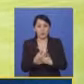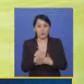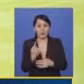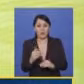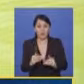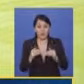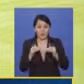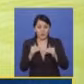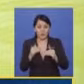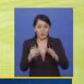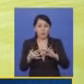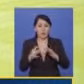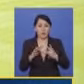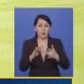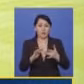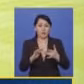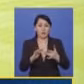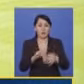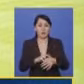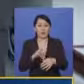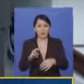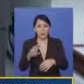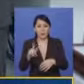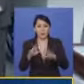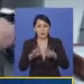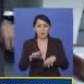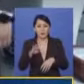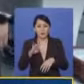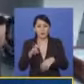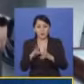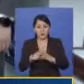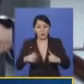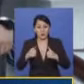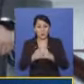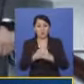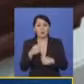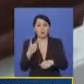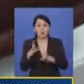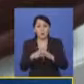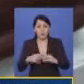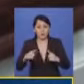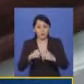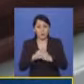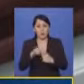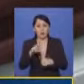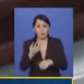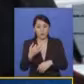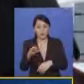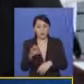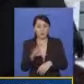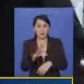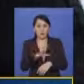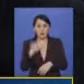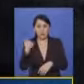тұратын байқау әлеуметтік желілерге жүктелді. Үшінші орын Ақжарлық отбасыға бұйырса, екінші тұғырға Молғажаровтар көтерілді.